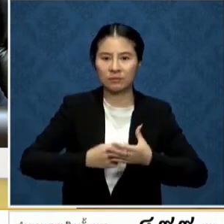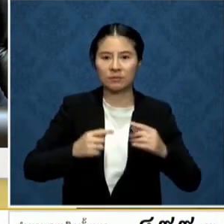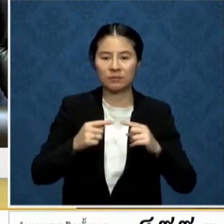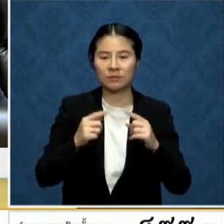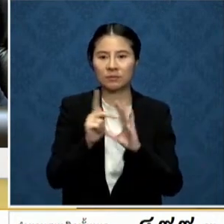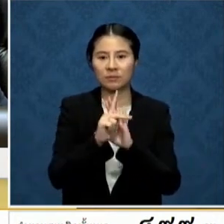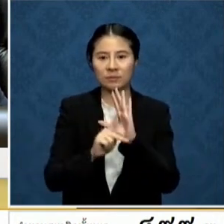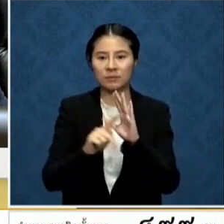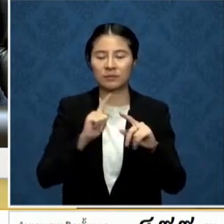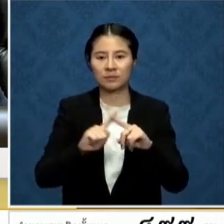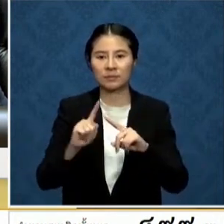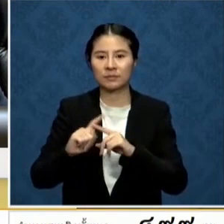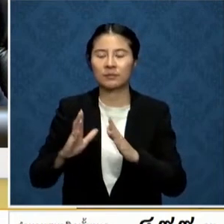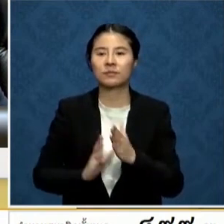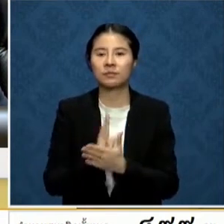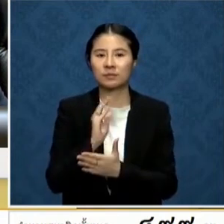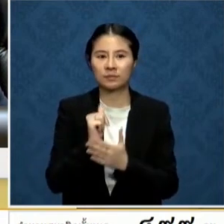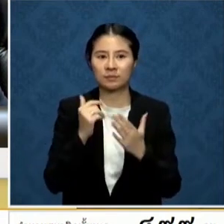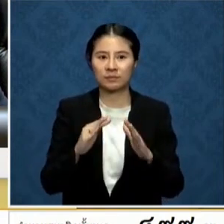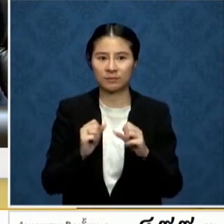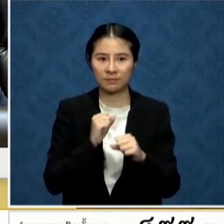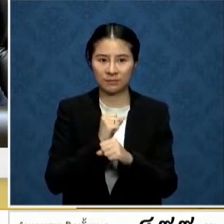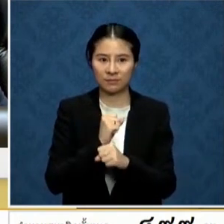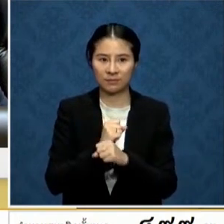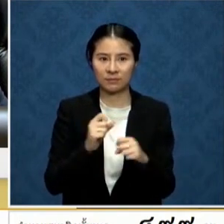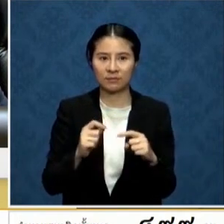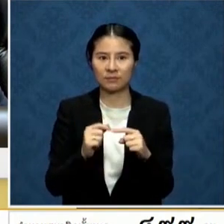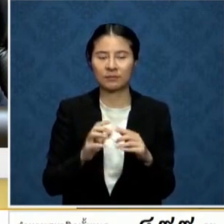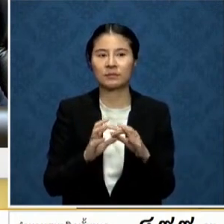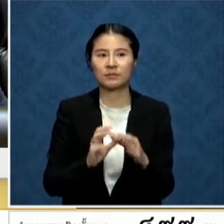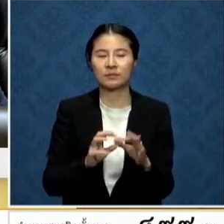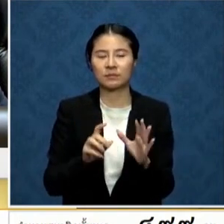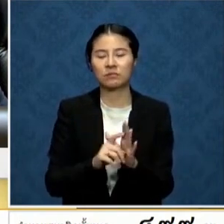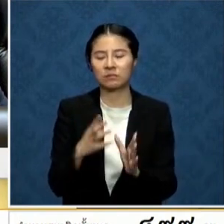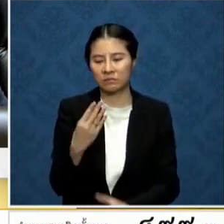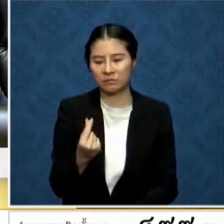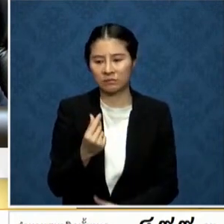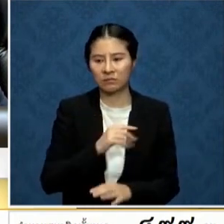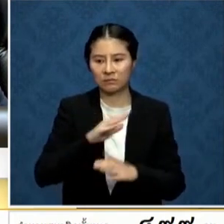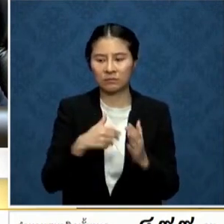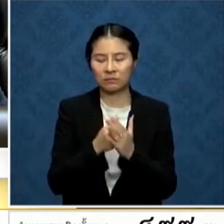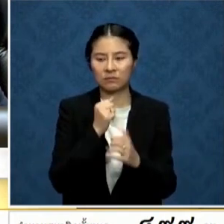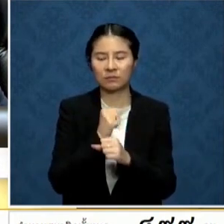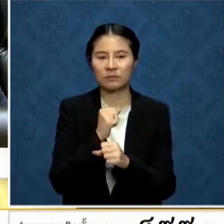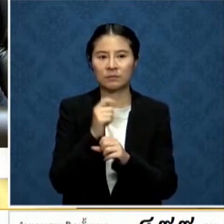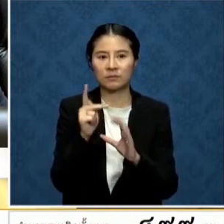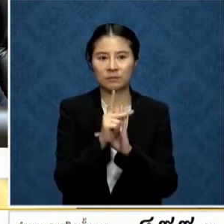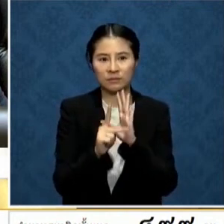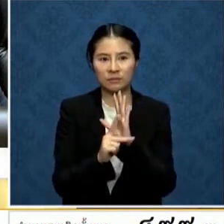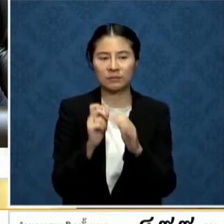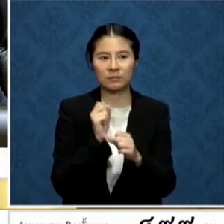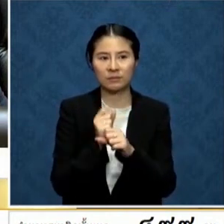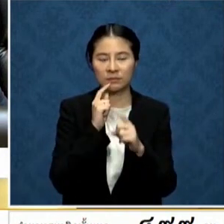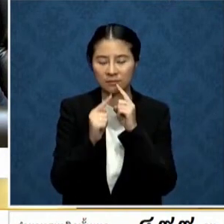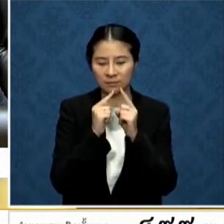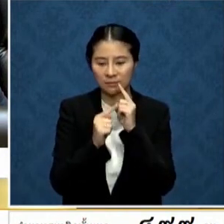กฎหมายแต่ละฉบับผ่านออกไปล้วนเป็นผลงานของสภาชุดที่เท่าไหร่เท่าไหร่ก็คืองานของพวกเราทั้งหมดกฎหมายฉบับที่เรากำลัง